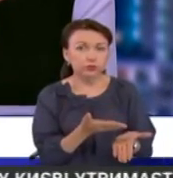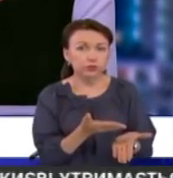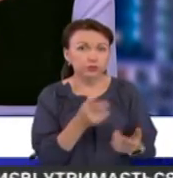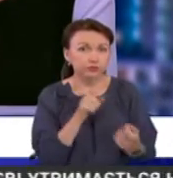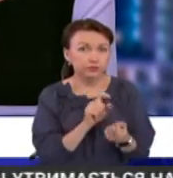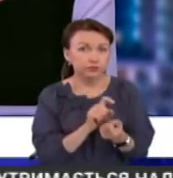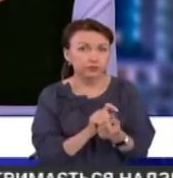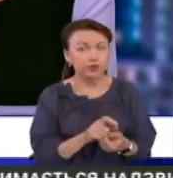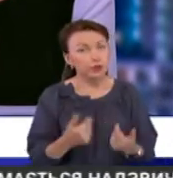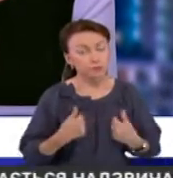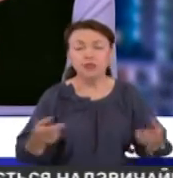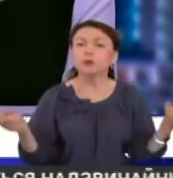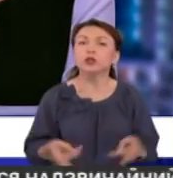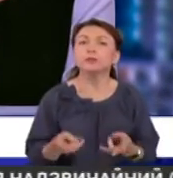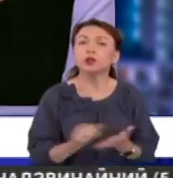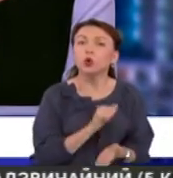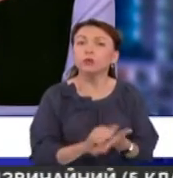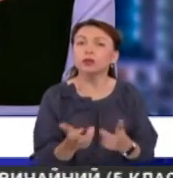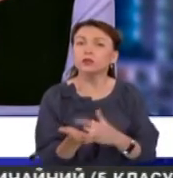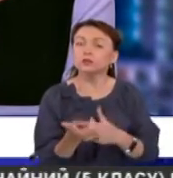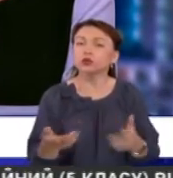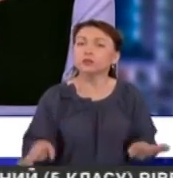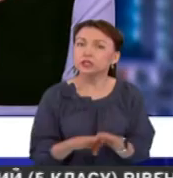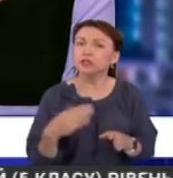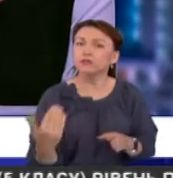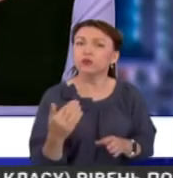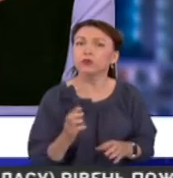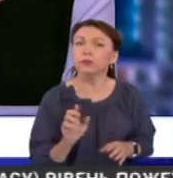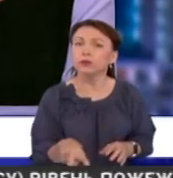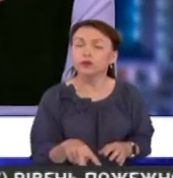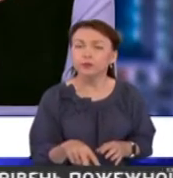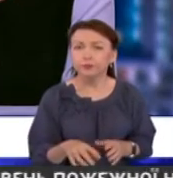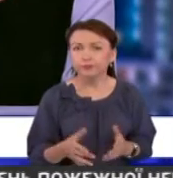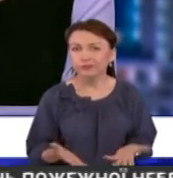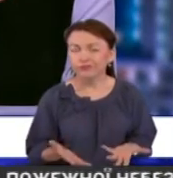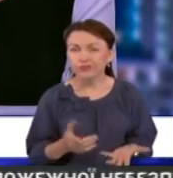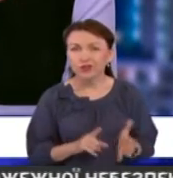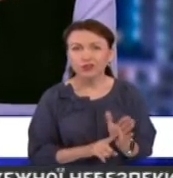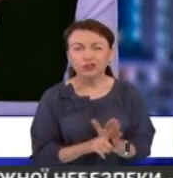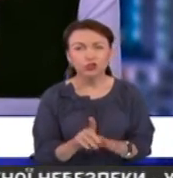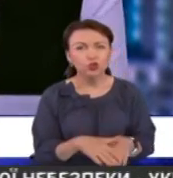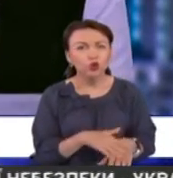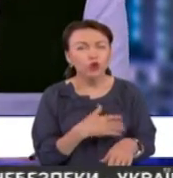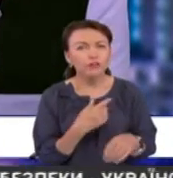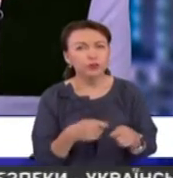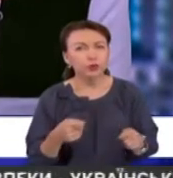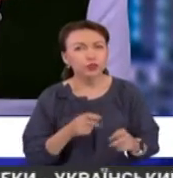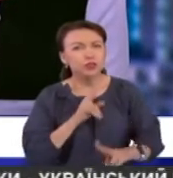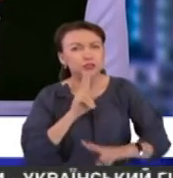прирікання. Він буде казати, мені потрібні документи для того, щоб закрити лікарняний. Входити в якийсь довгий процес